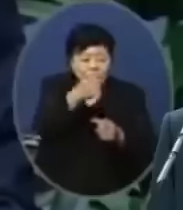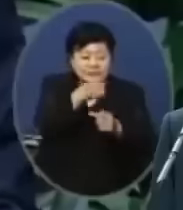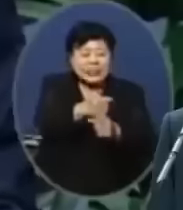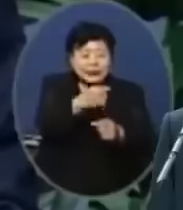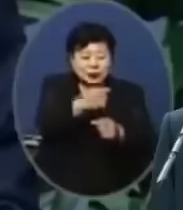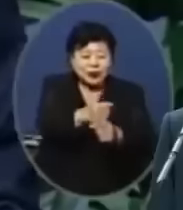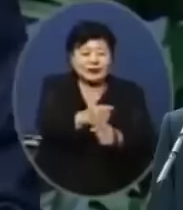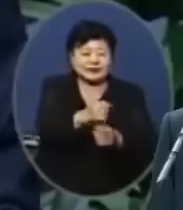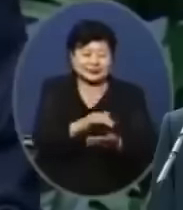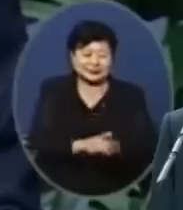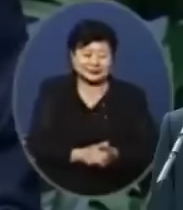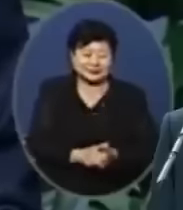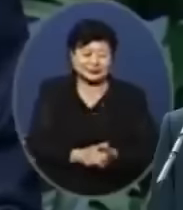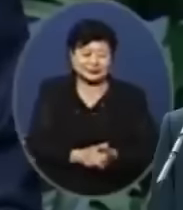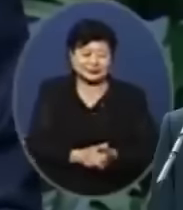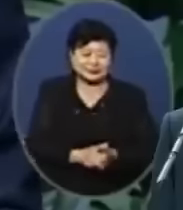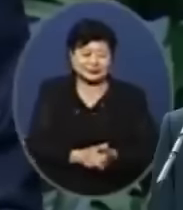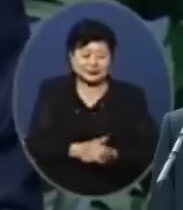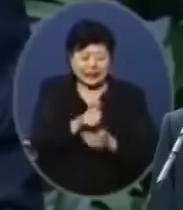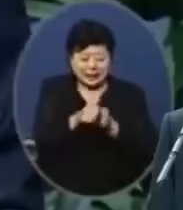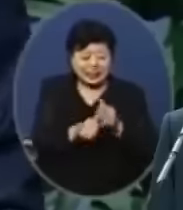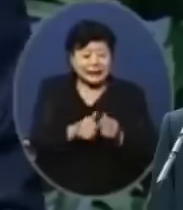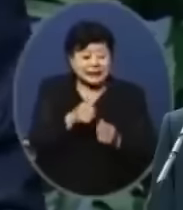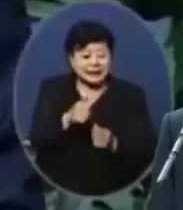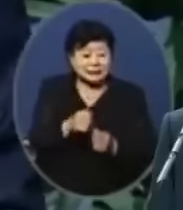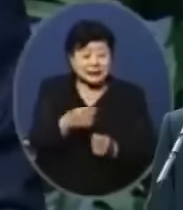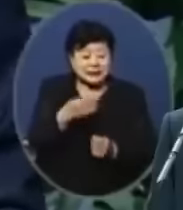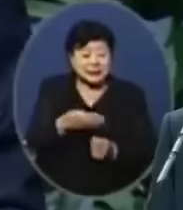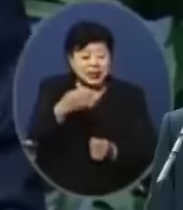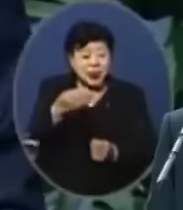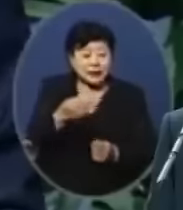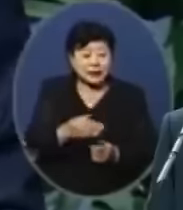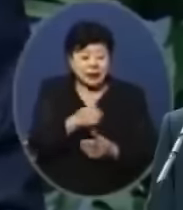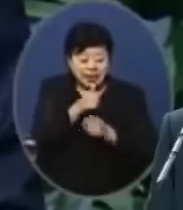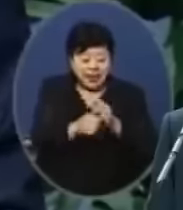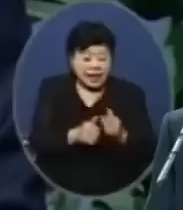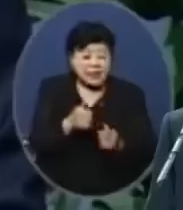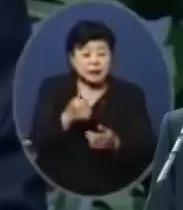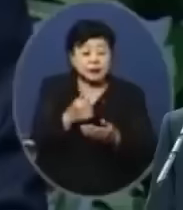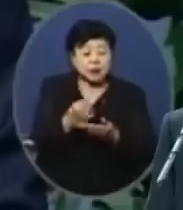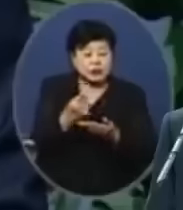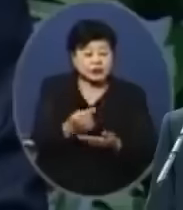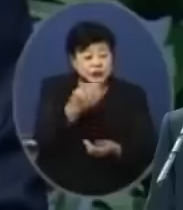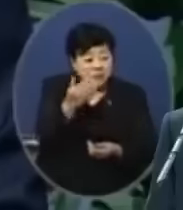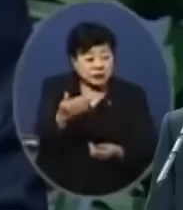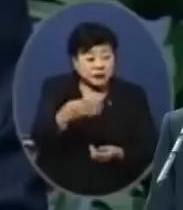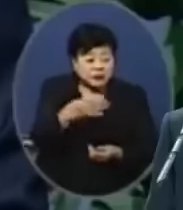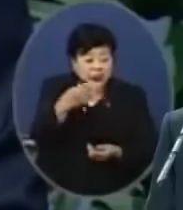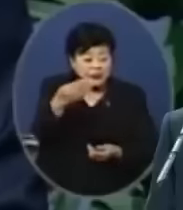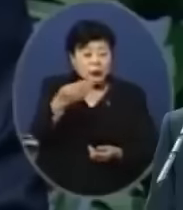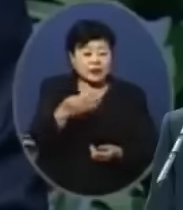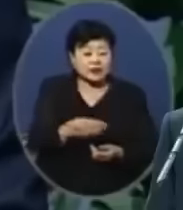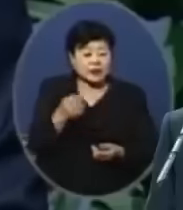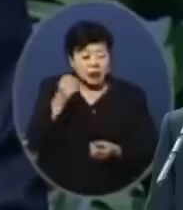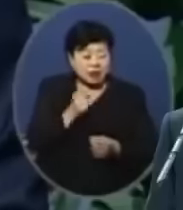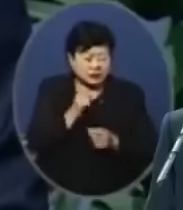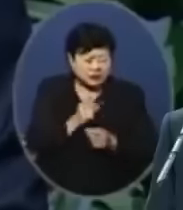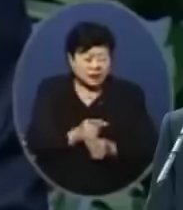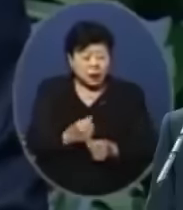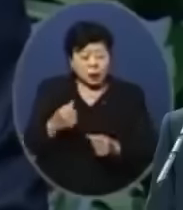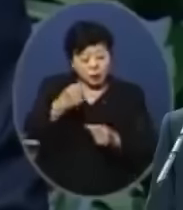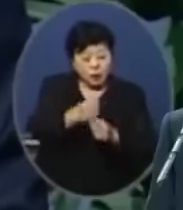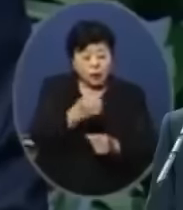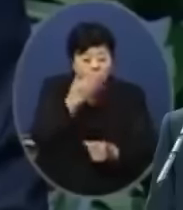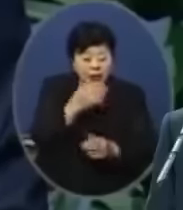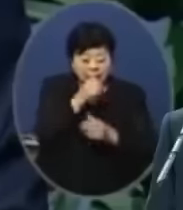창조하는 것입니다. 그런데 하나님이 4차원인데 하나님을 모신 여러분은 4차원의 영성을